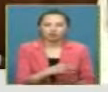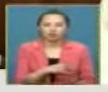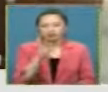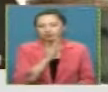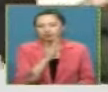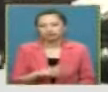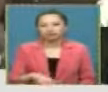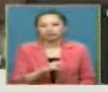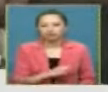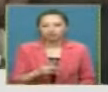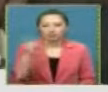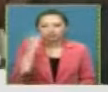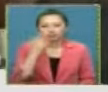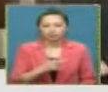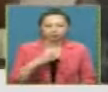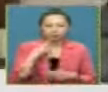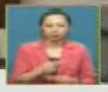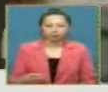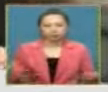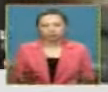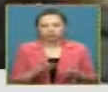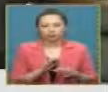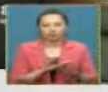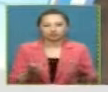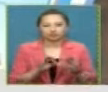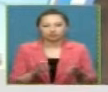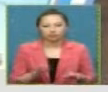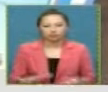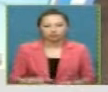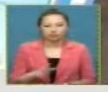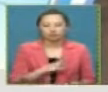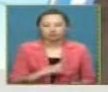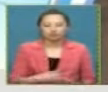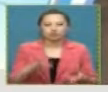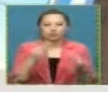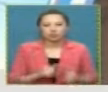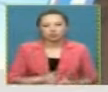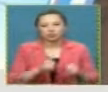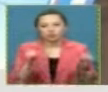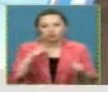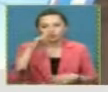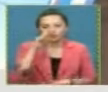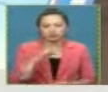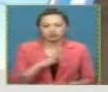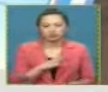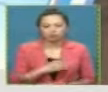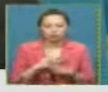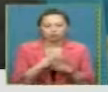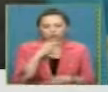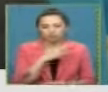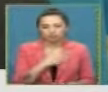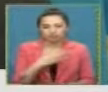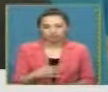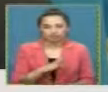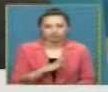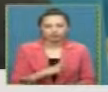Аналарға көрсетілер құрмет ешқашан көптік етпейді деген Құдайберген Ержан мереке иелеріне еліміздің көркейіп даму жолында үлестеріңіз сарқылмасын деп